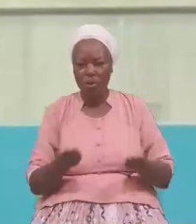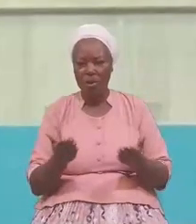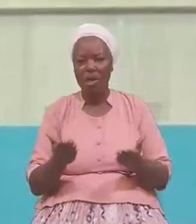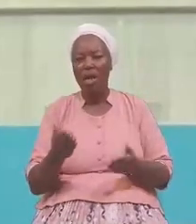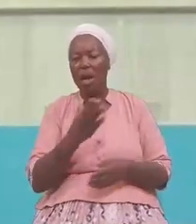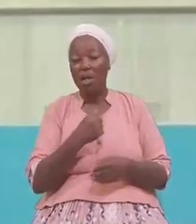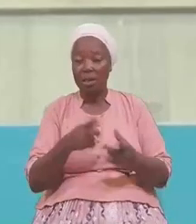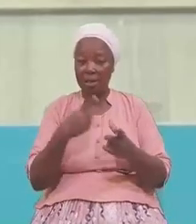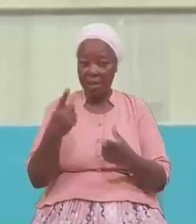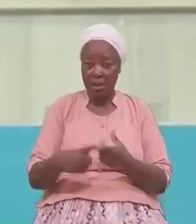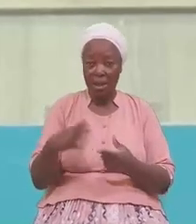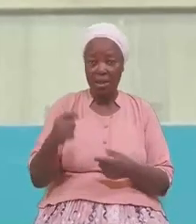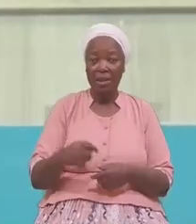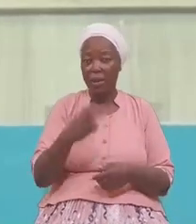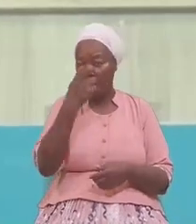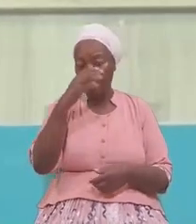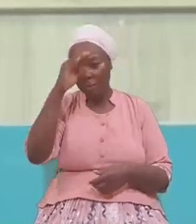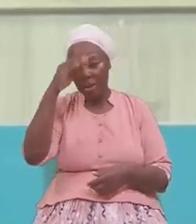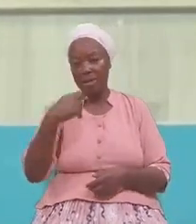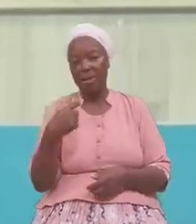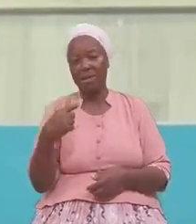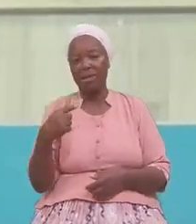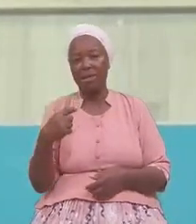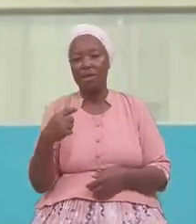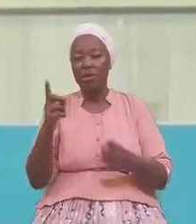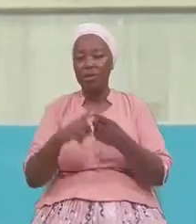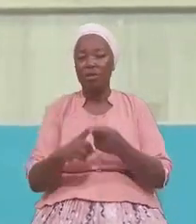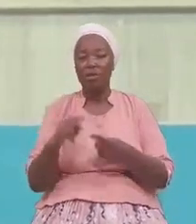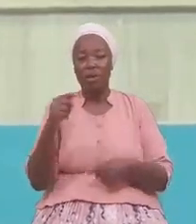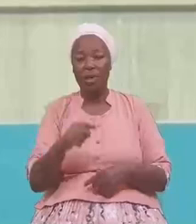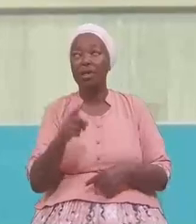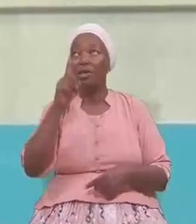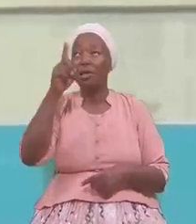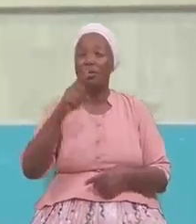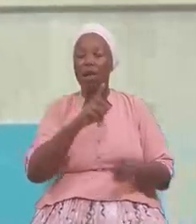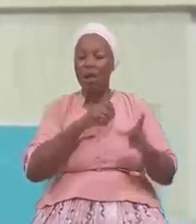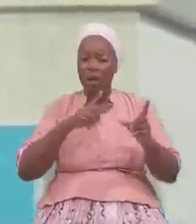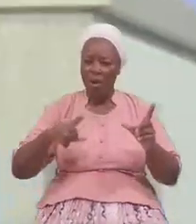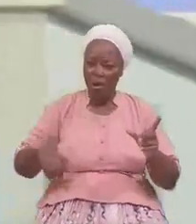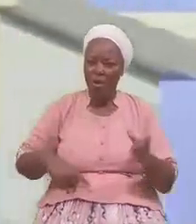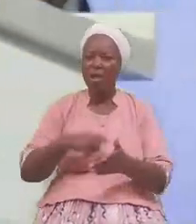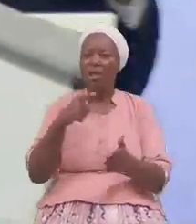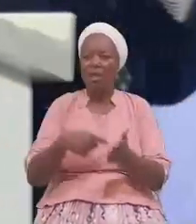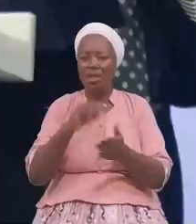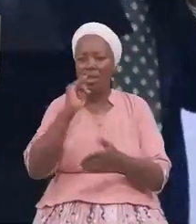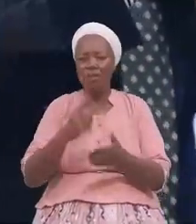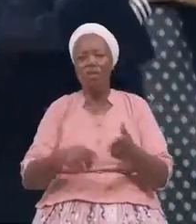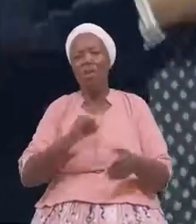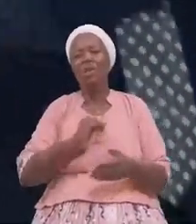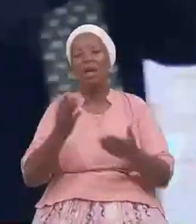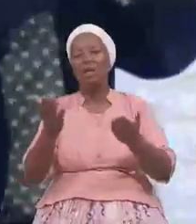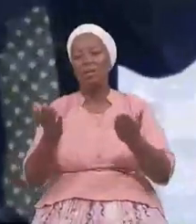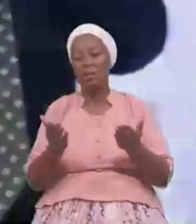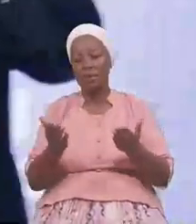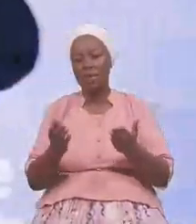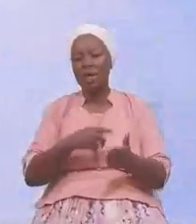Alors l'aveugle lui dit, Seigneur, voici ce que je veux. Voici pourquoi je suis